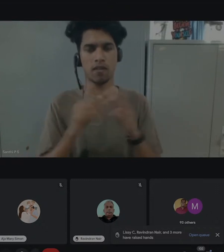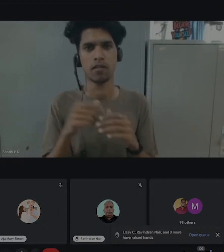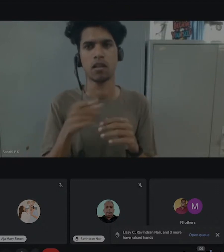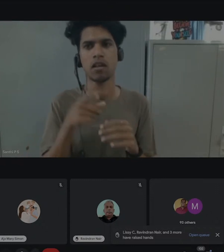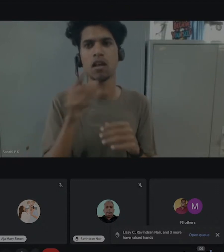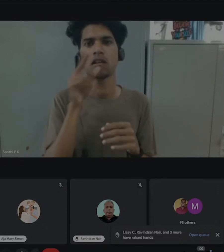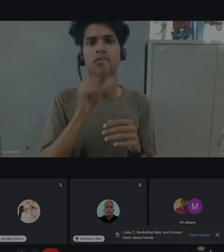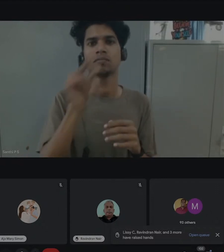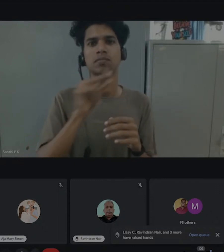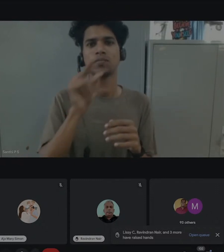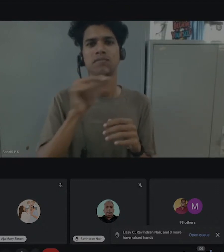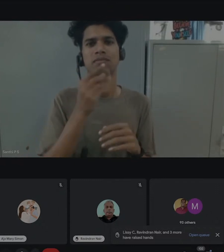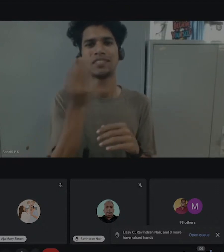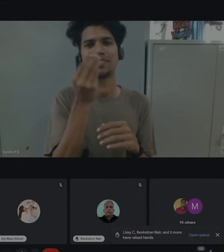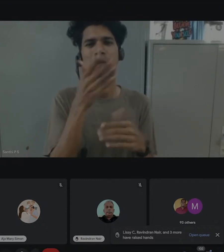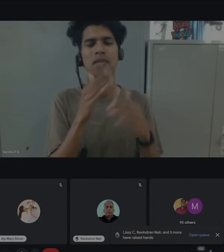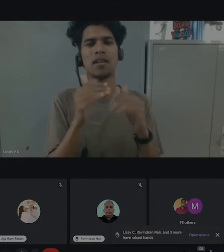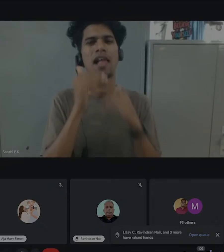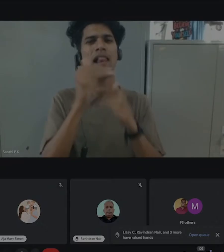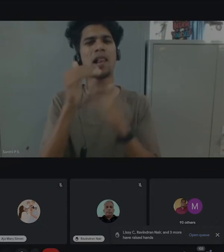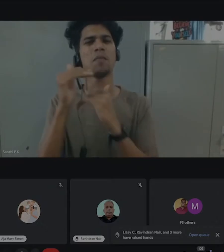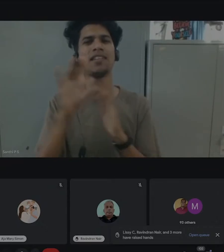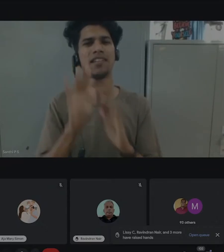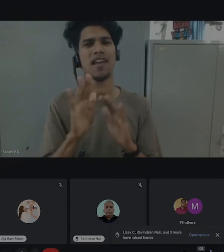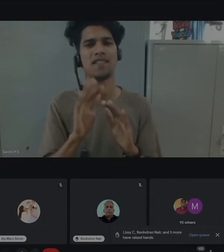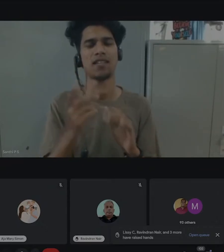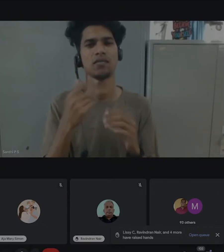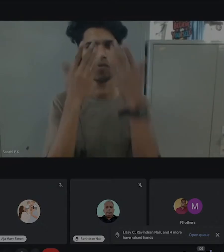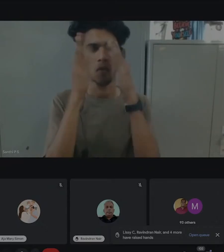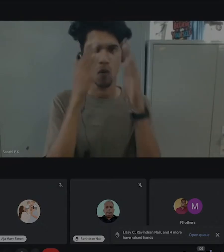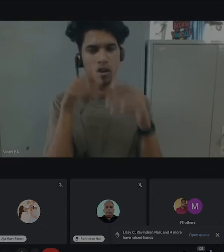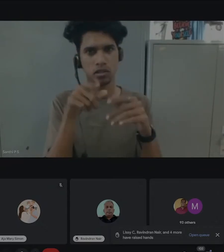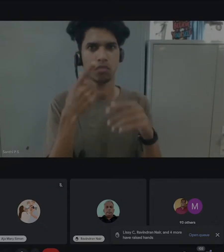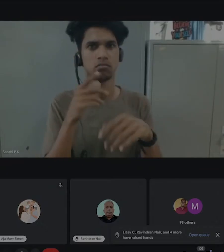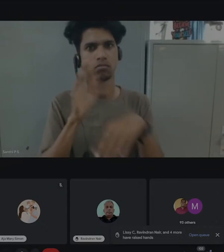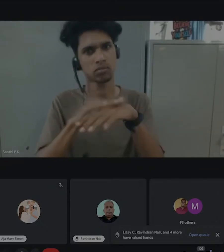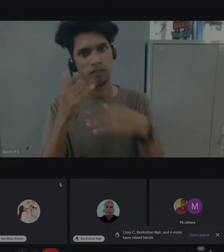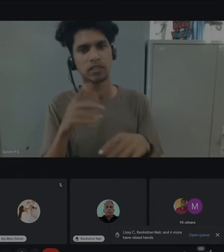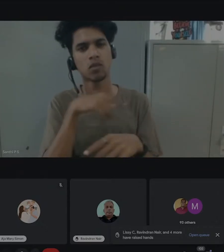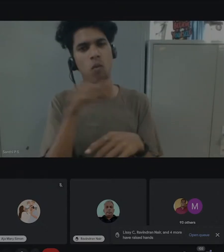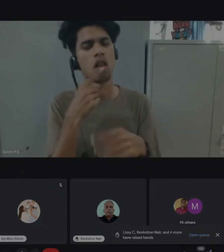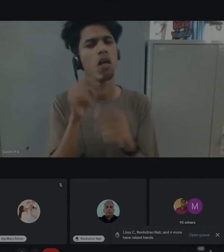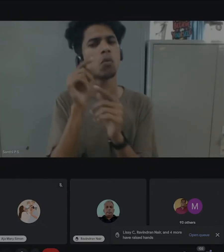കുറച്ചൊരു സഭാകമ്പം കാണും. അതുപോലെ ഇപ്പൊ ഓട്ടിസം ഡയഗ്നോസ്ഡ് ആണെന്ന് പറയുന്നുണ്ട്. അപ്പം അവൻ എന്തായാലും ആ ഒരു ബുദ്ധിമുട്ട് അവന്